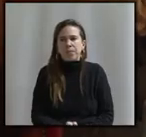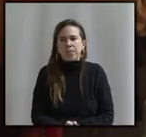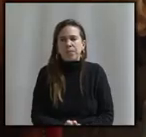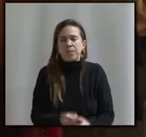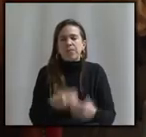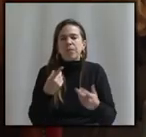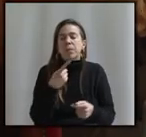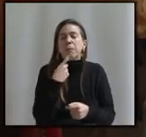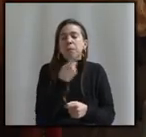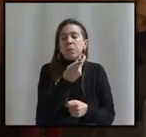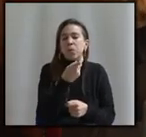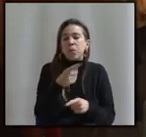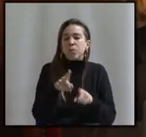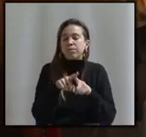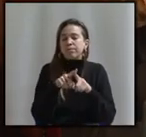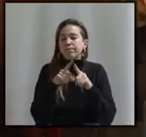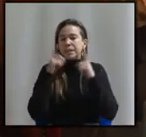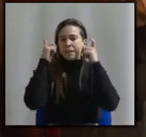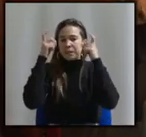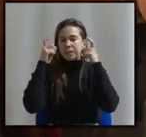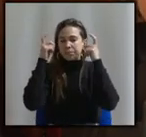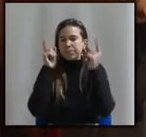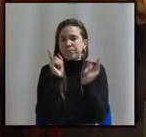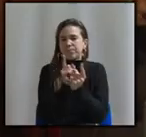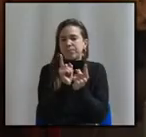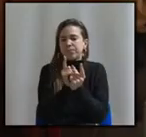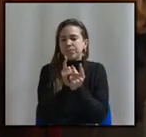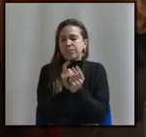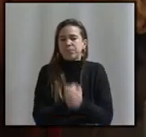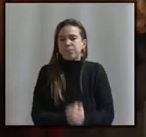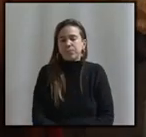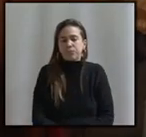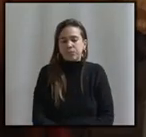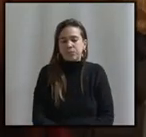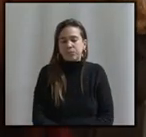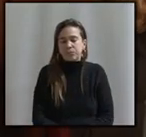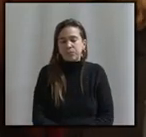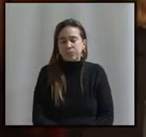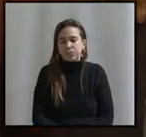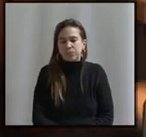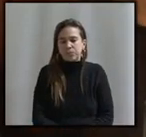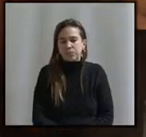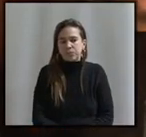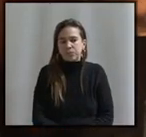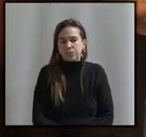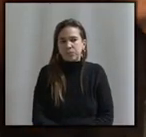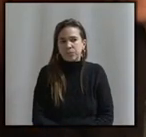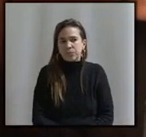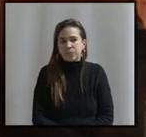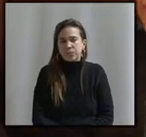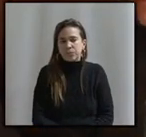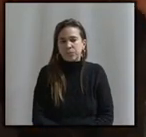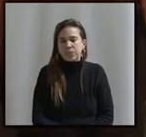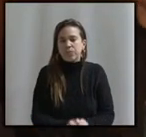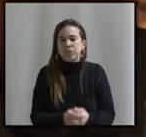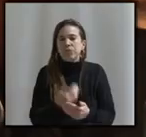referent evidentment al titular que va sortir al Regió 7, que no sabem si exactament el titular que va sortir al Regió 7 ho posem en dubte, si és que el va dir o